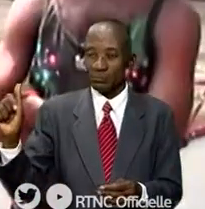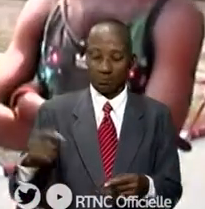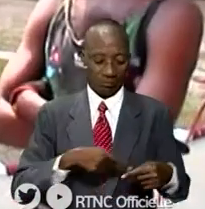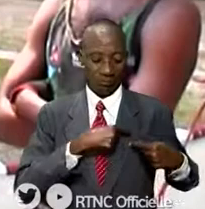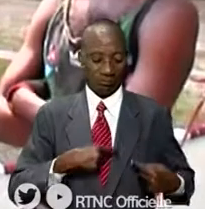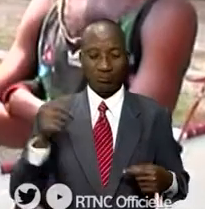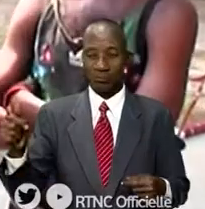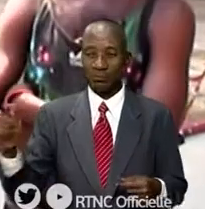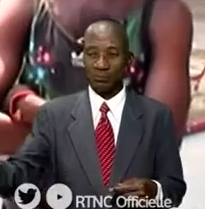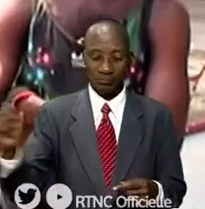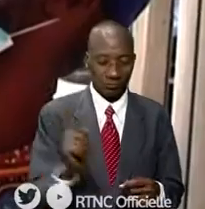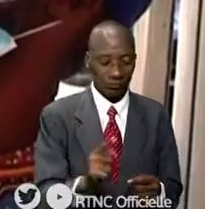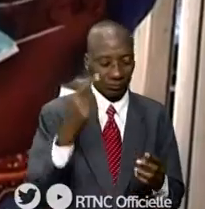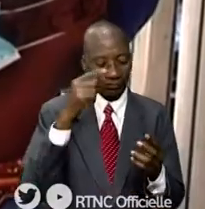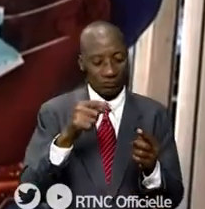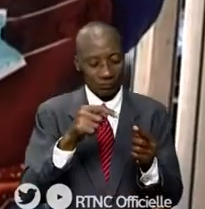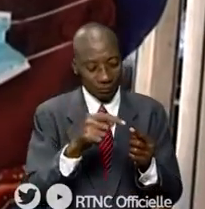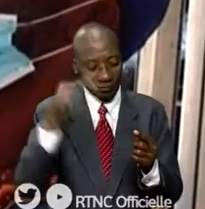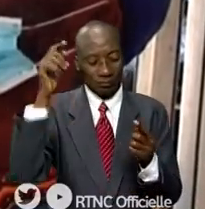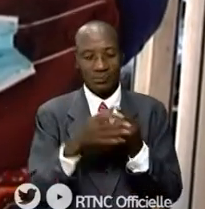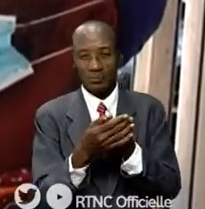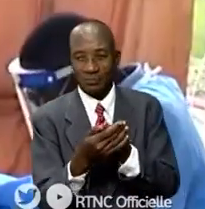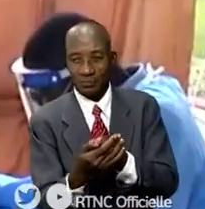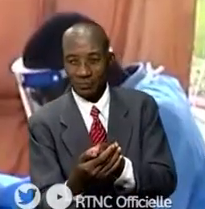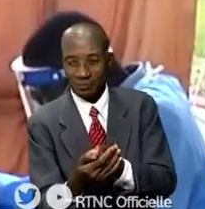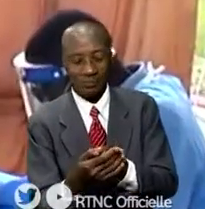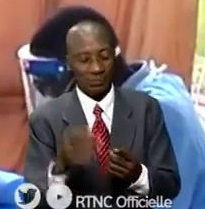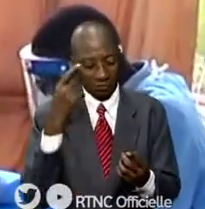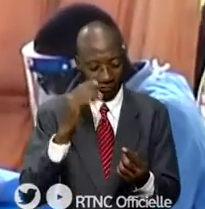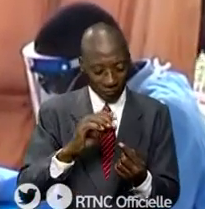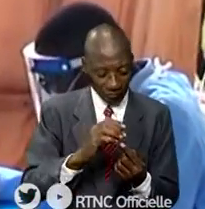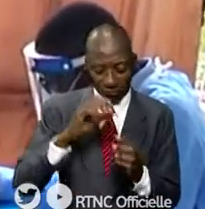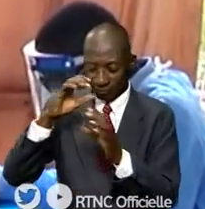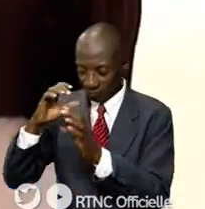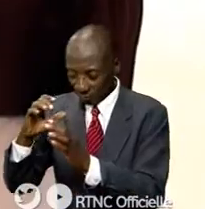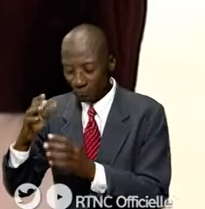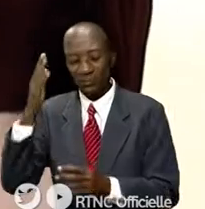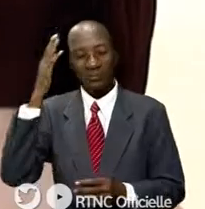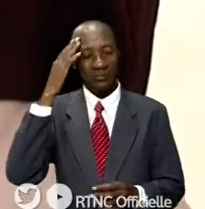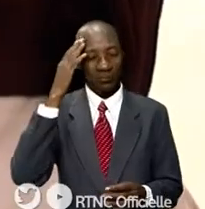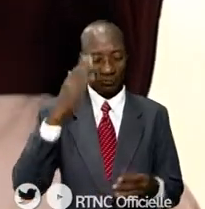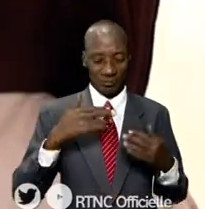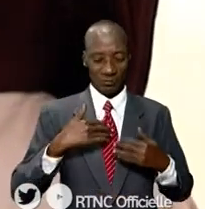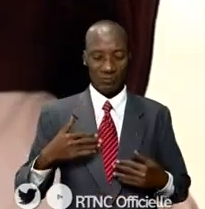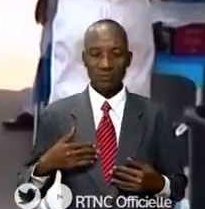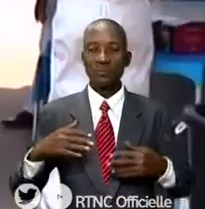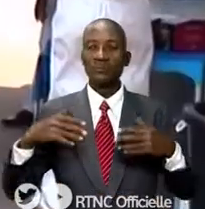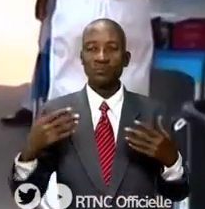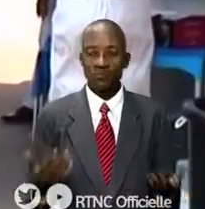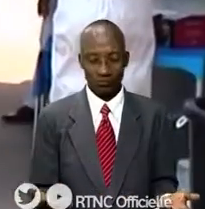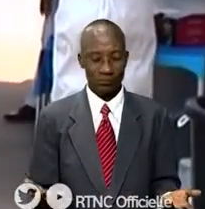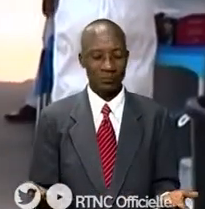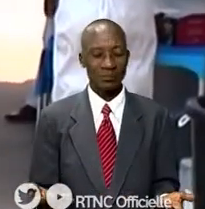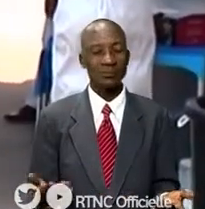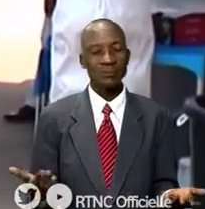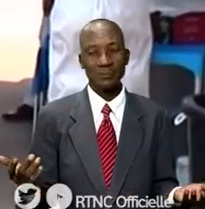Les stades des martyrs qui ouvrent ses portes à ce jour pour accueillir les demandeurs est l'un des points retenus pour cet